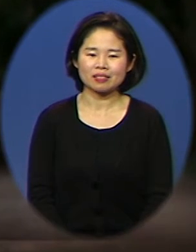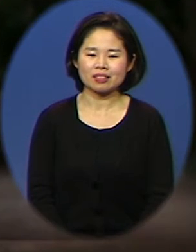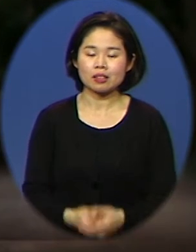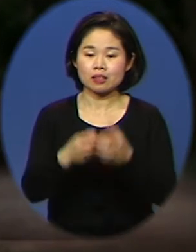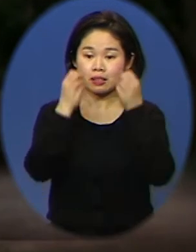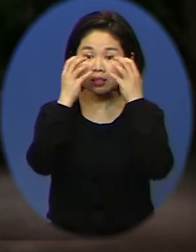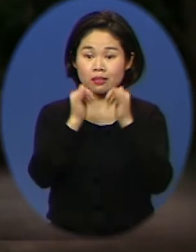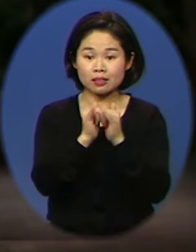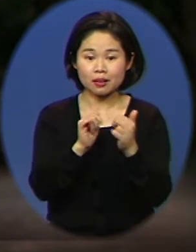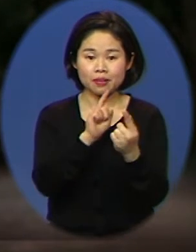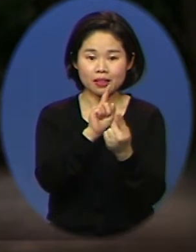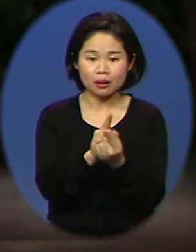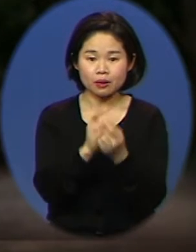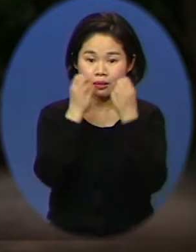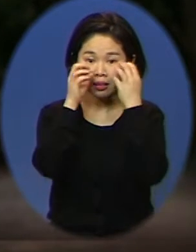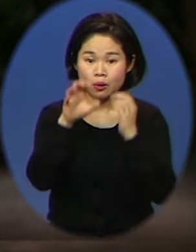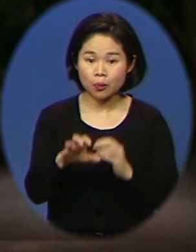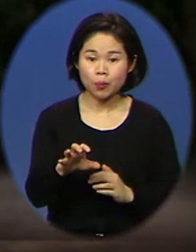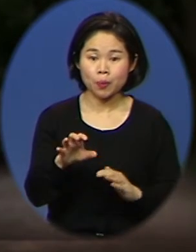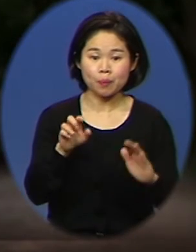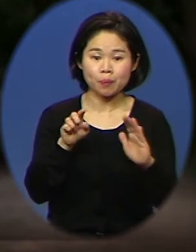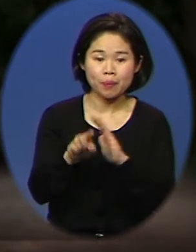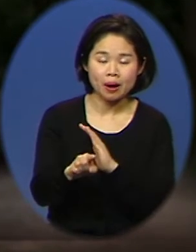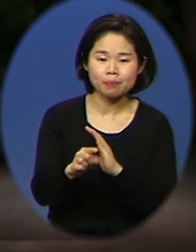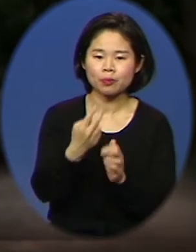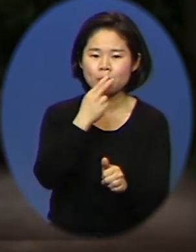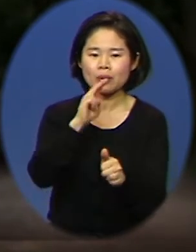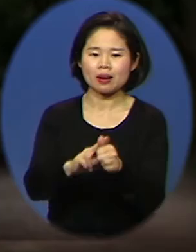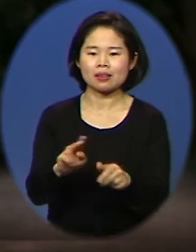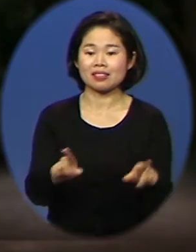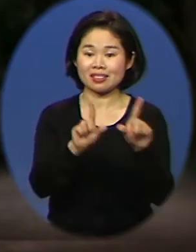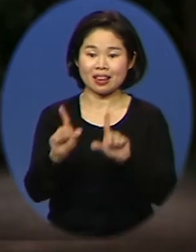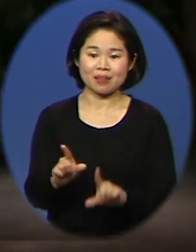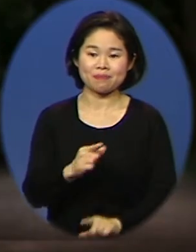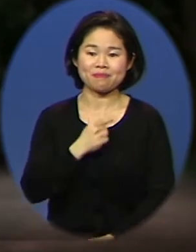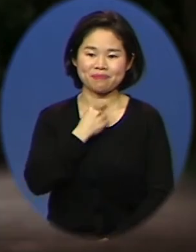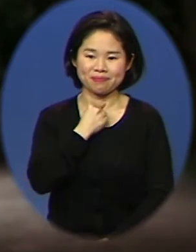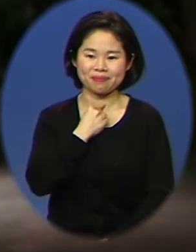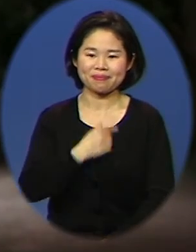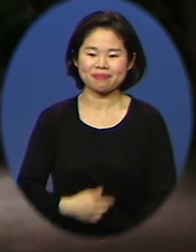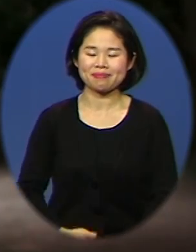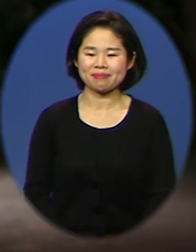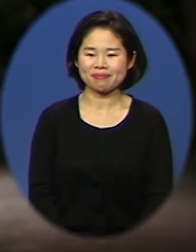사람을 만나고 또 새로운 곳을 찾아가면서 도전하는 삶을 살고 싶어요. 네.